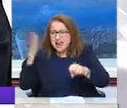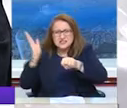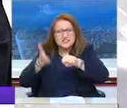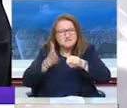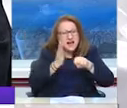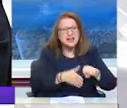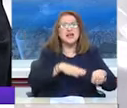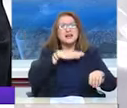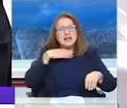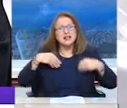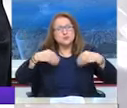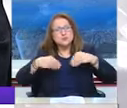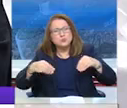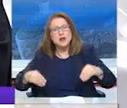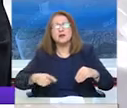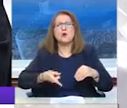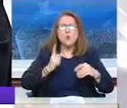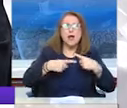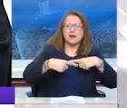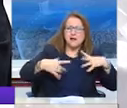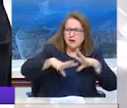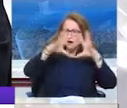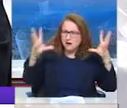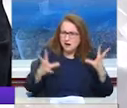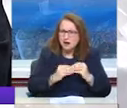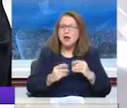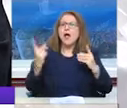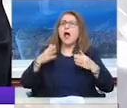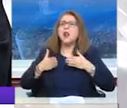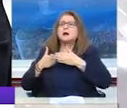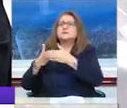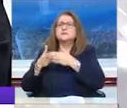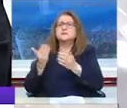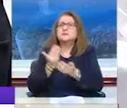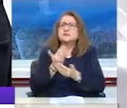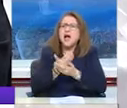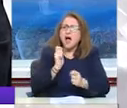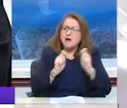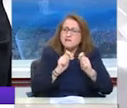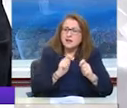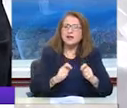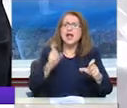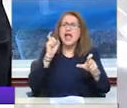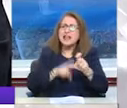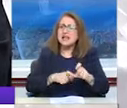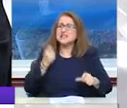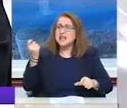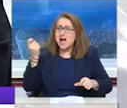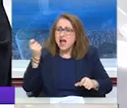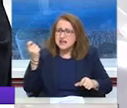και λαχανικών, αποθήκευση, ναυπήγηση πλοίων και σκαφών, ασφαλιστικές και ελεγκτικές εταιρείες, καθώς